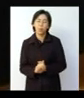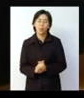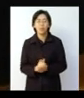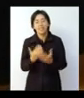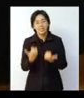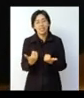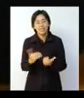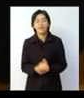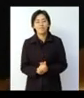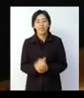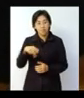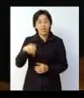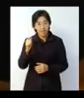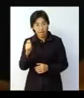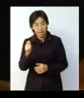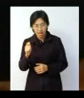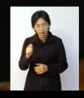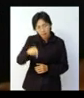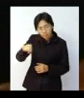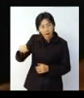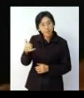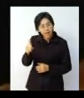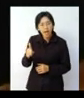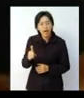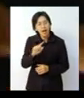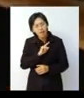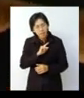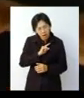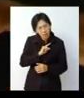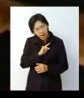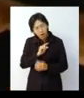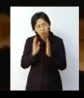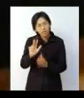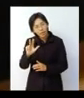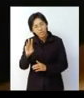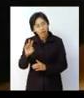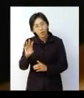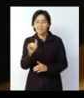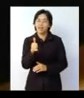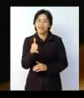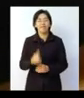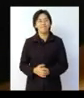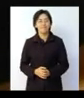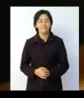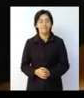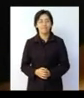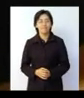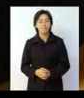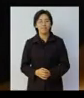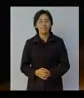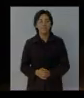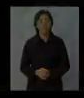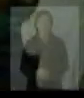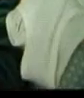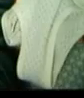็ ถือว่าเต็มที่ก็ยังมี PA บางคนก็ยังดูอยู่น้อยกว่าผมก็ประมาณ3คน4คน